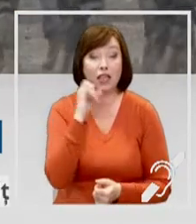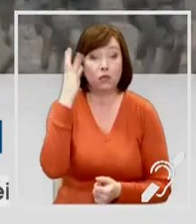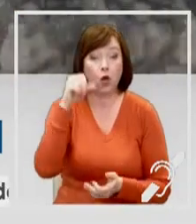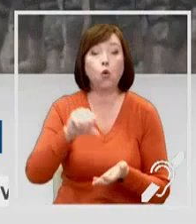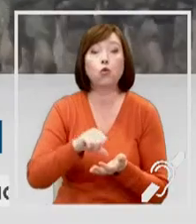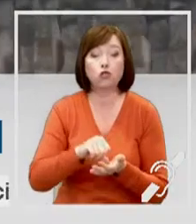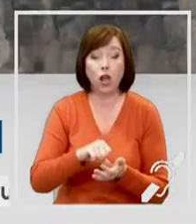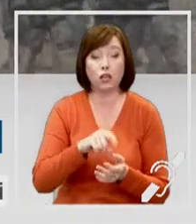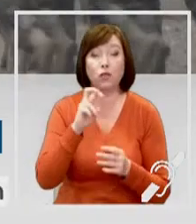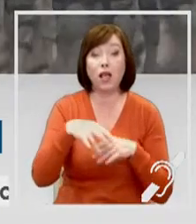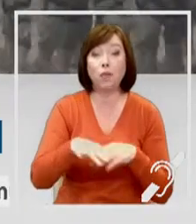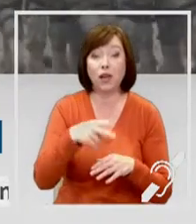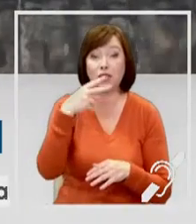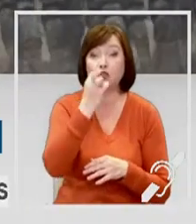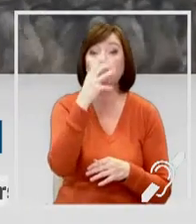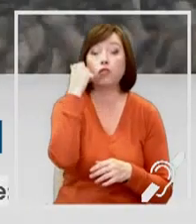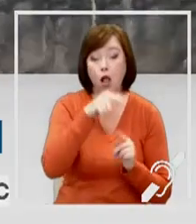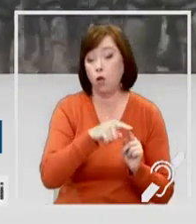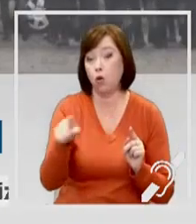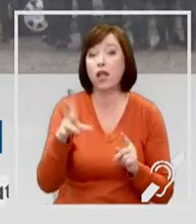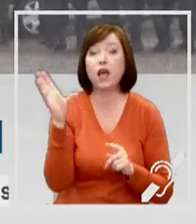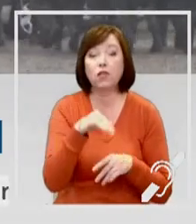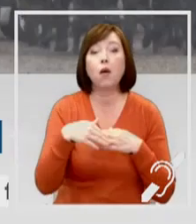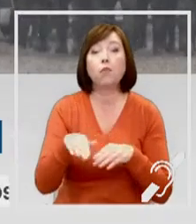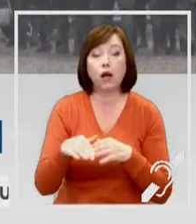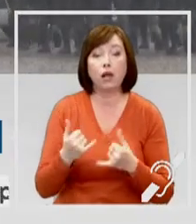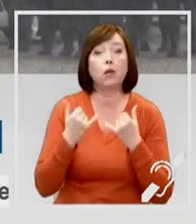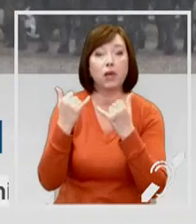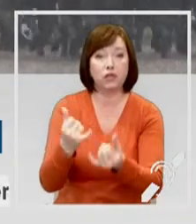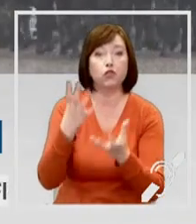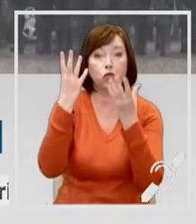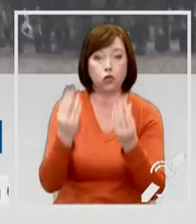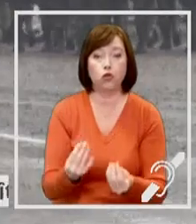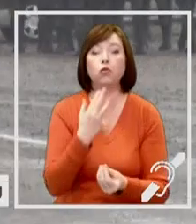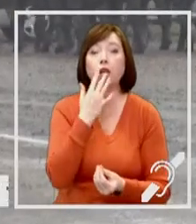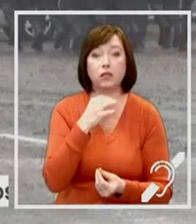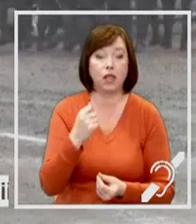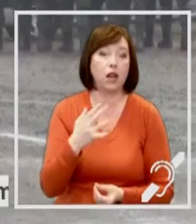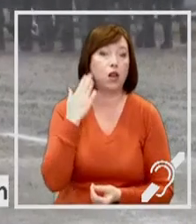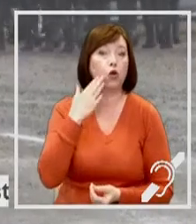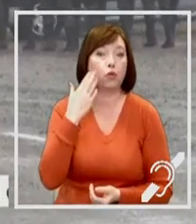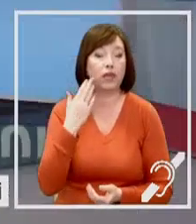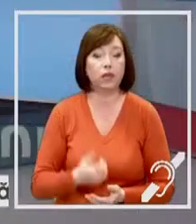participă din anul 2014 la paradele militare prilejuite de ziua națională a României